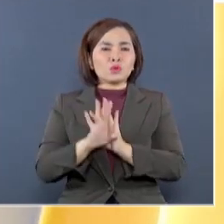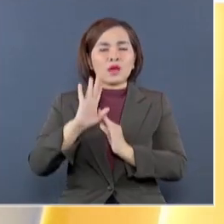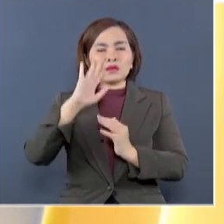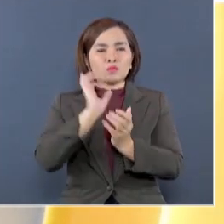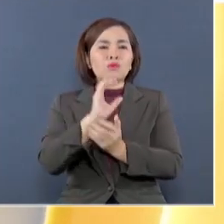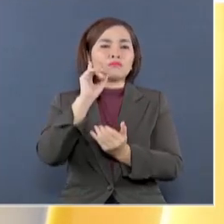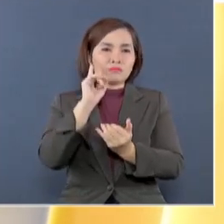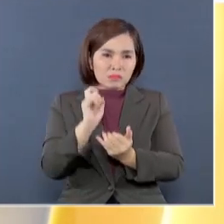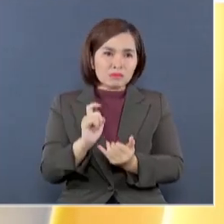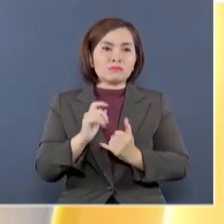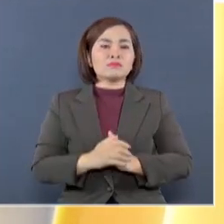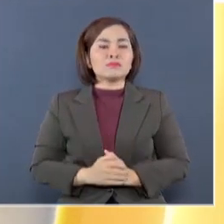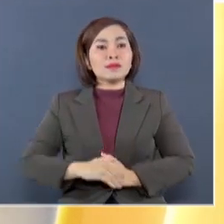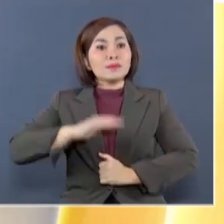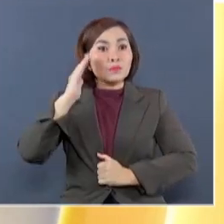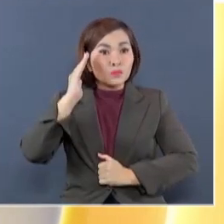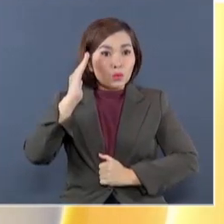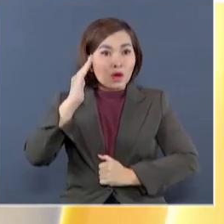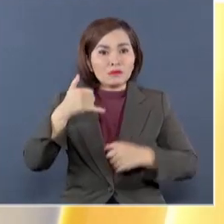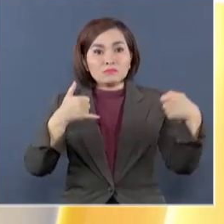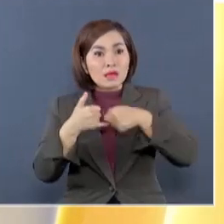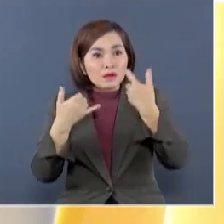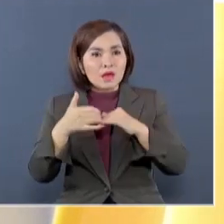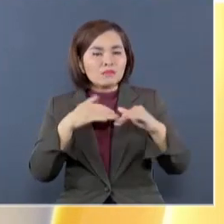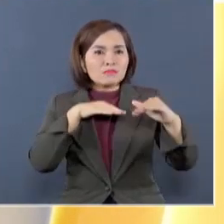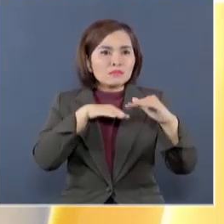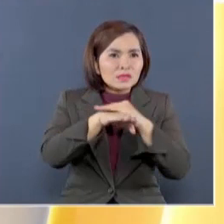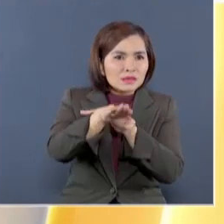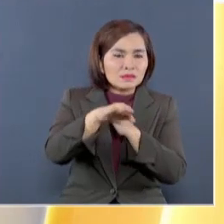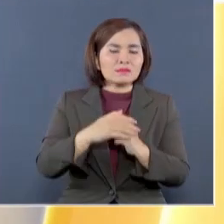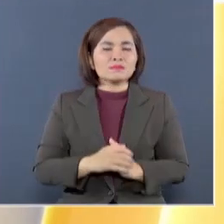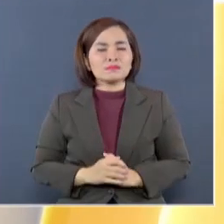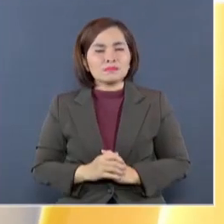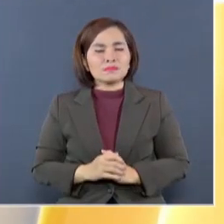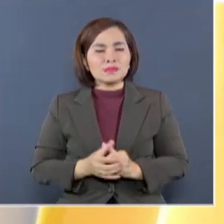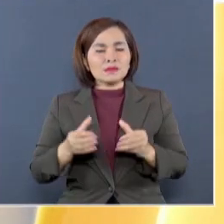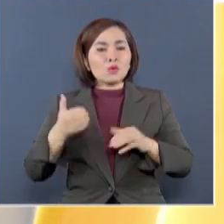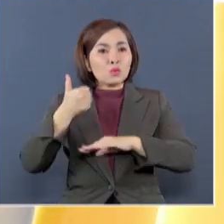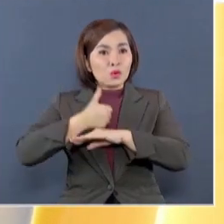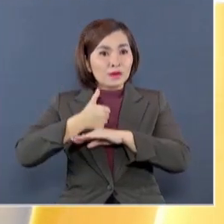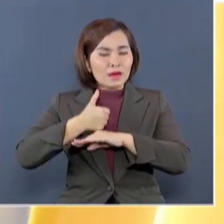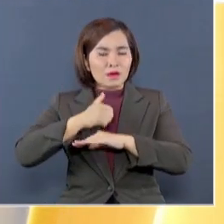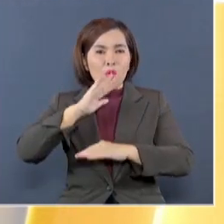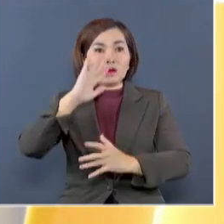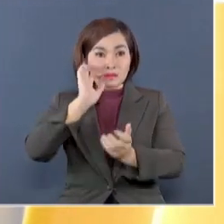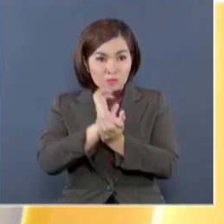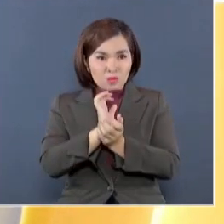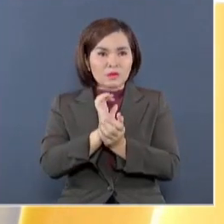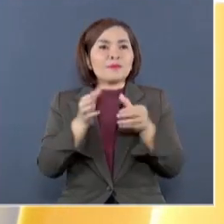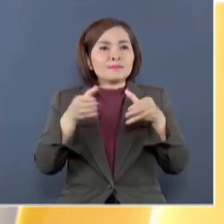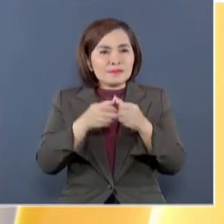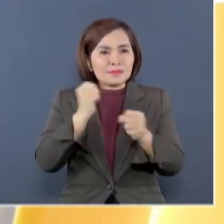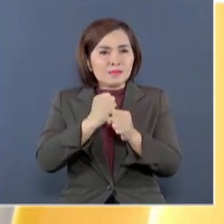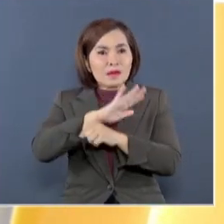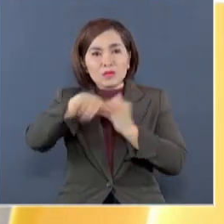วิตในที่เกิดเหตุครับส่วนนายเดชผู้ก่อเหตุก็หลบหนีไปจนกระทั่งผู้กับการสภ.ท่าพนมนำทีมสืบสวนล